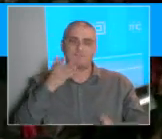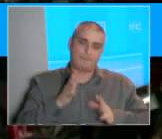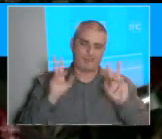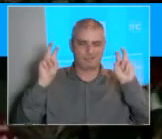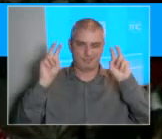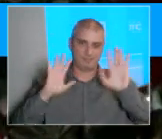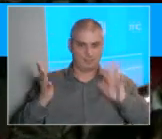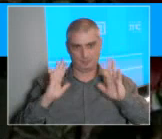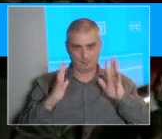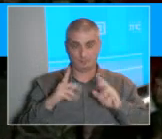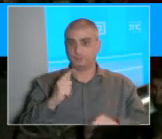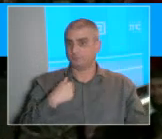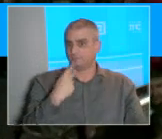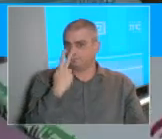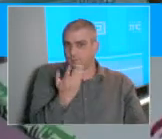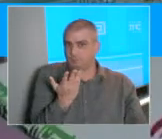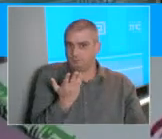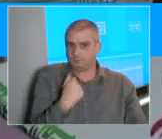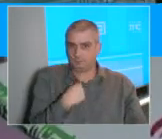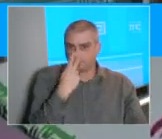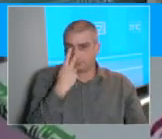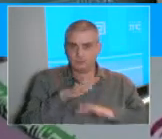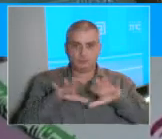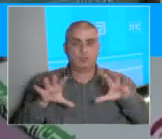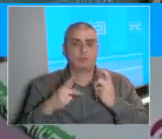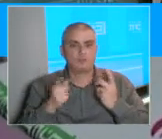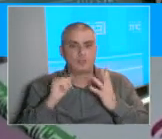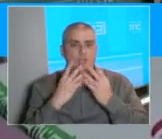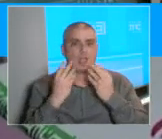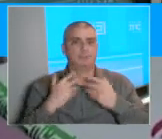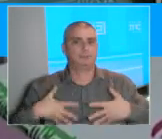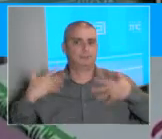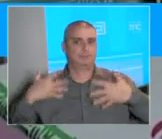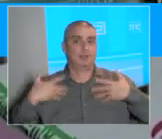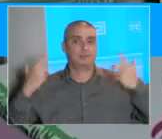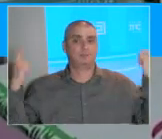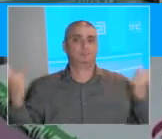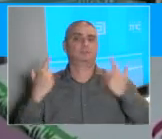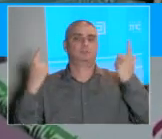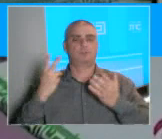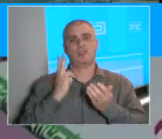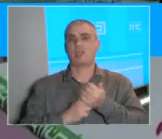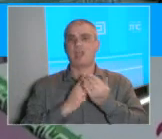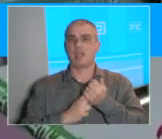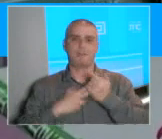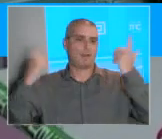כמעט, ואנחנו רואים, אני רואה ברשתות החברתיות גם הרבה שמחה, מסיבות, קבאבים,